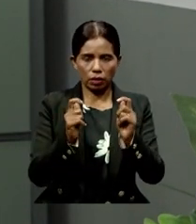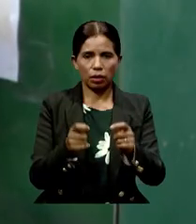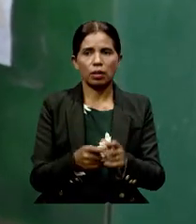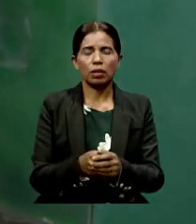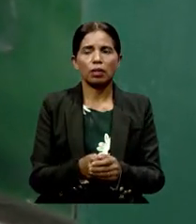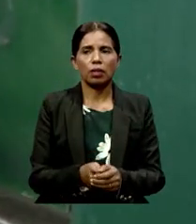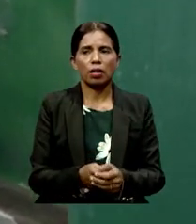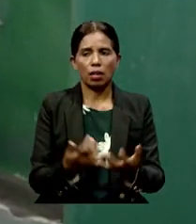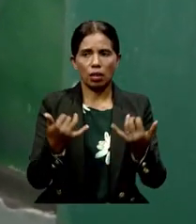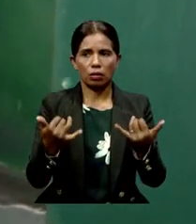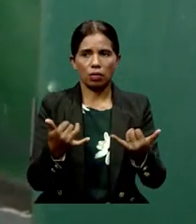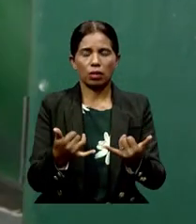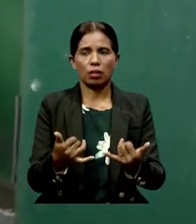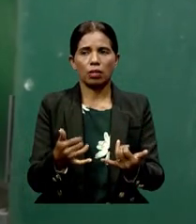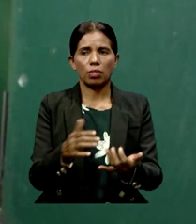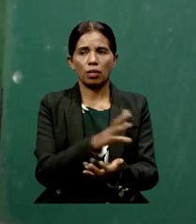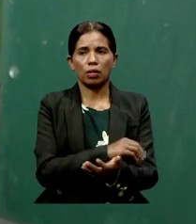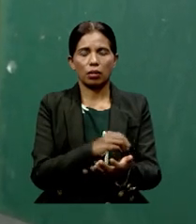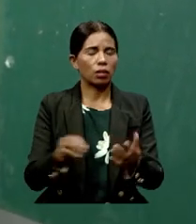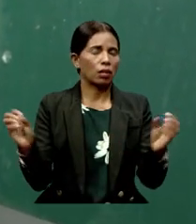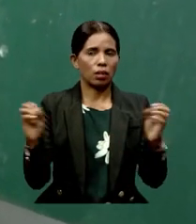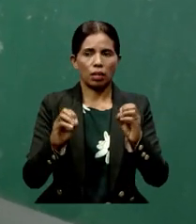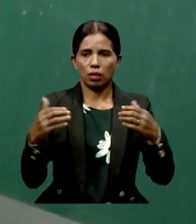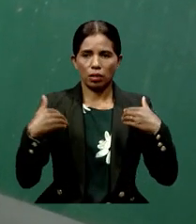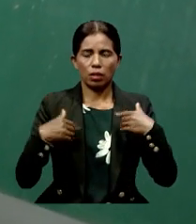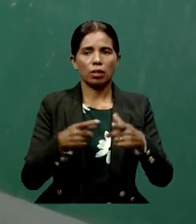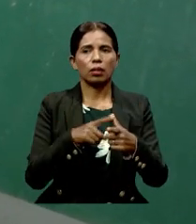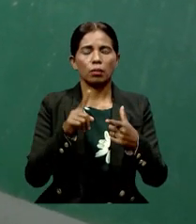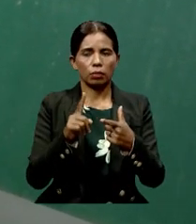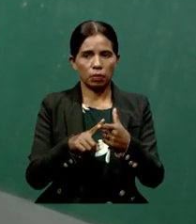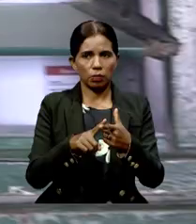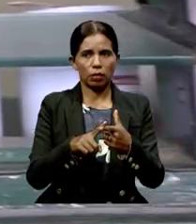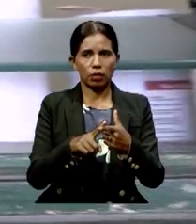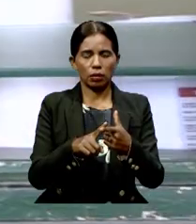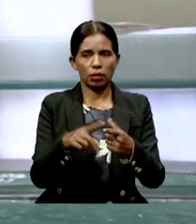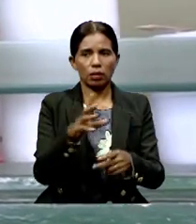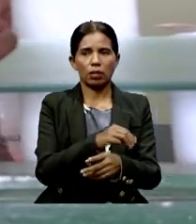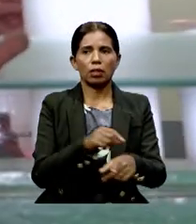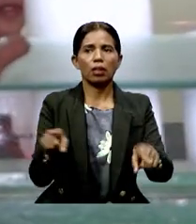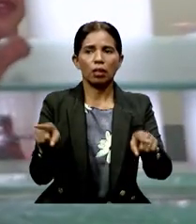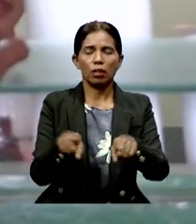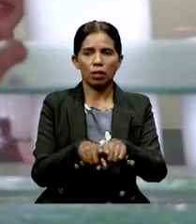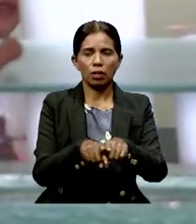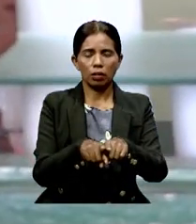mus nih stick nih mak lah iha. Depois mus HCG tes. HCG tes nih anesan